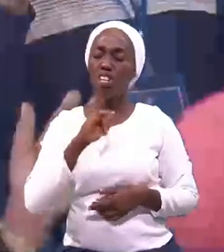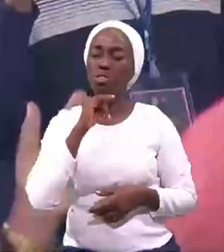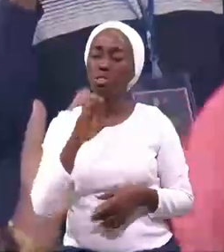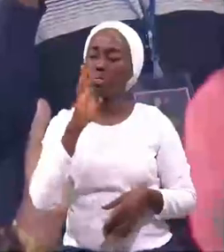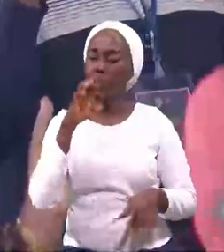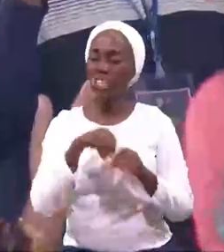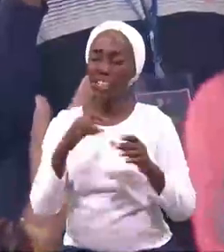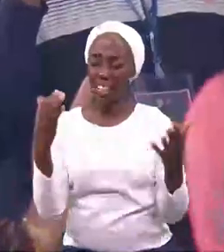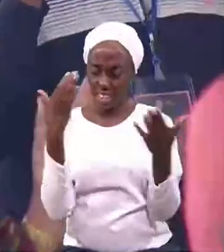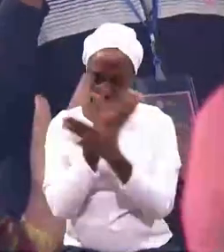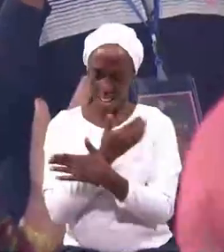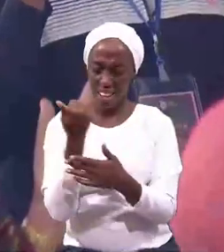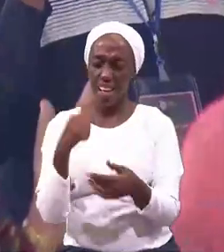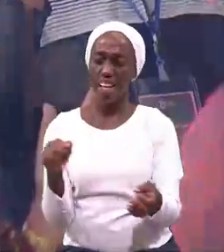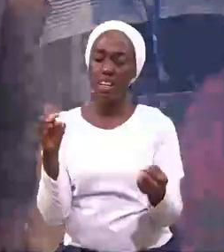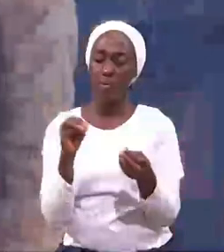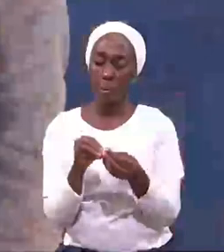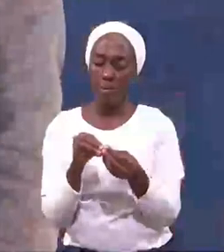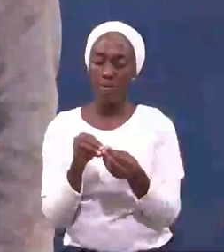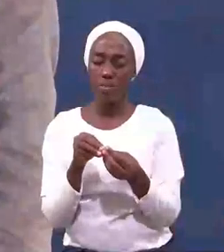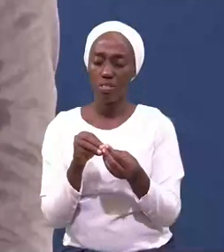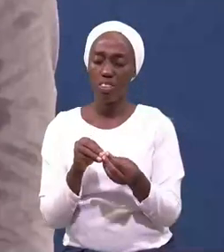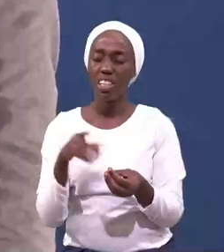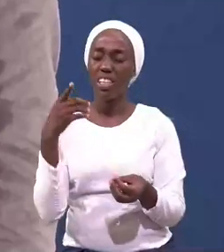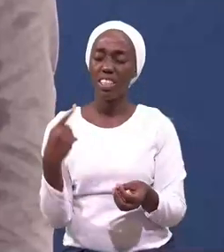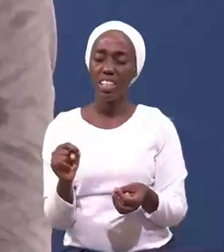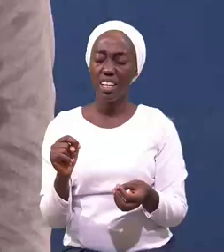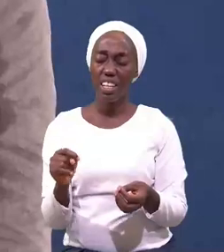Vous ne serez plus dans les ténèbres.